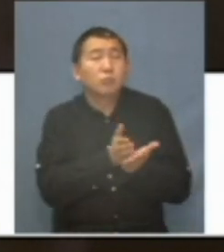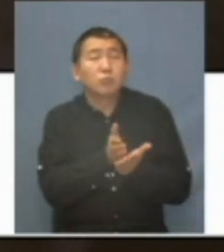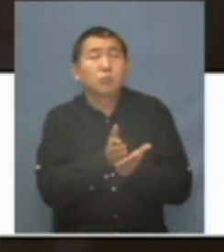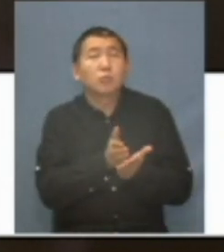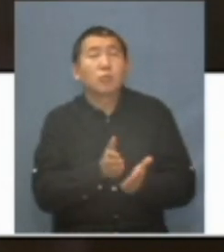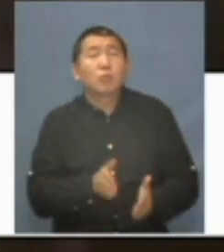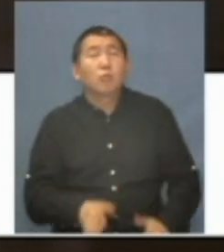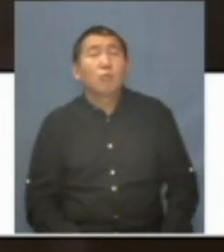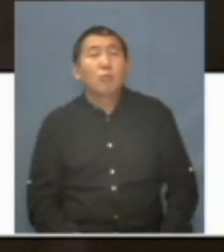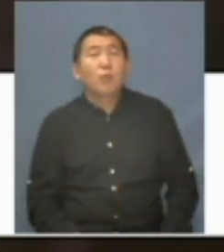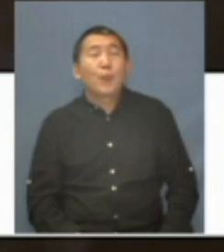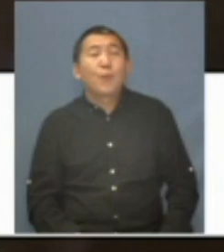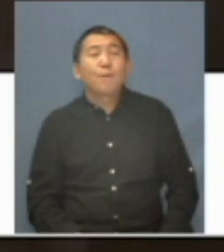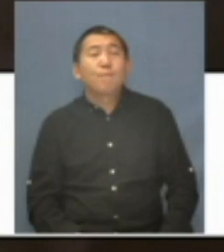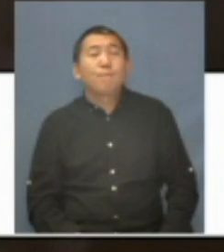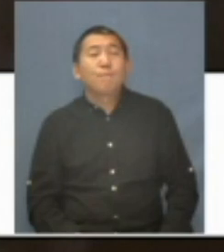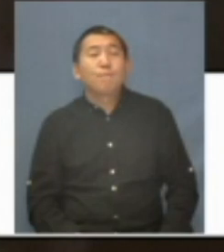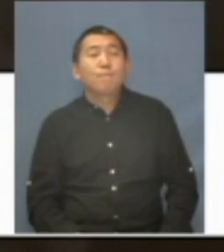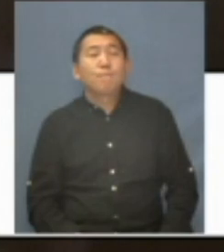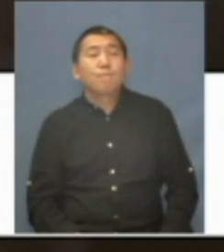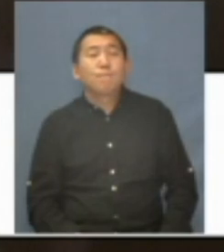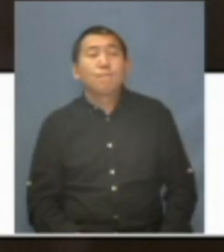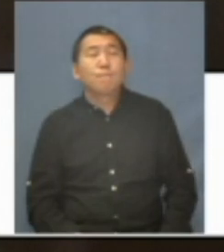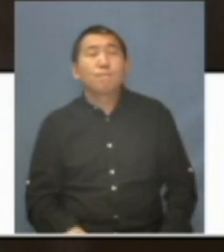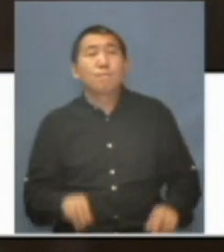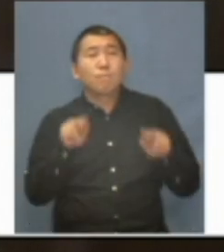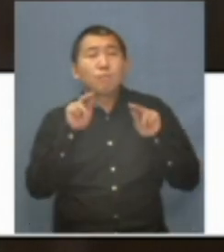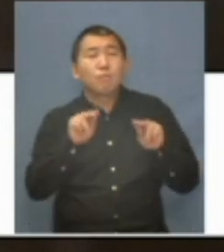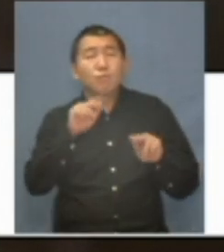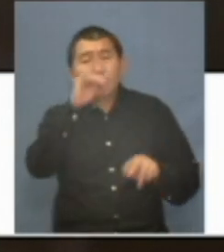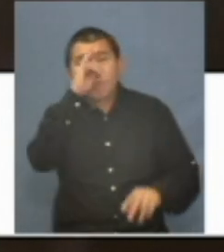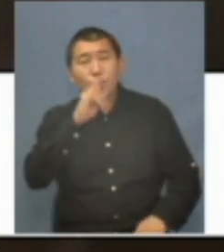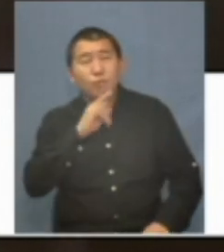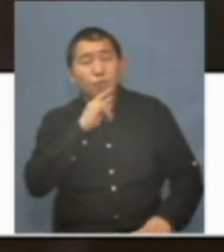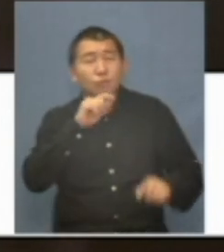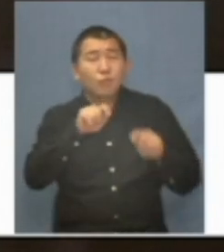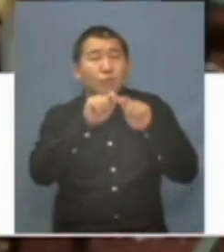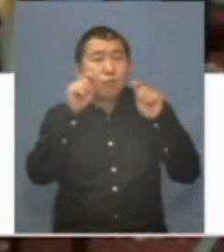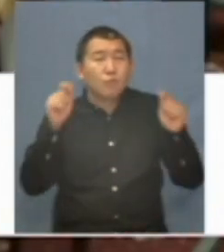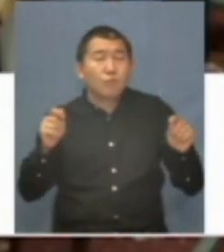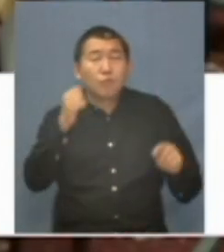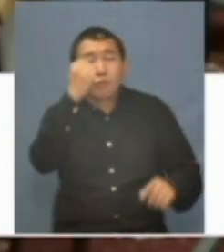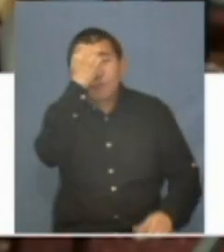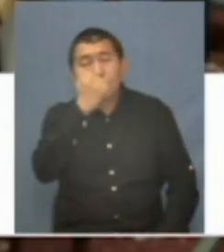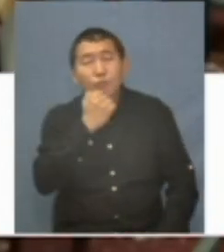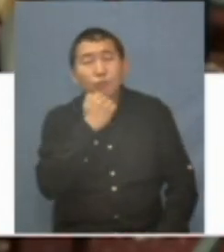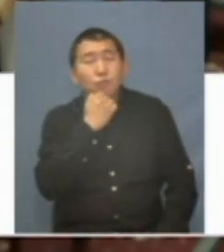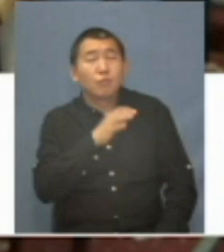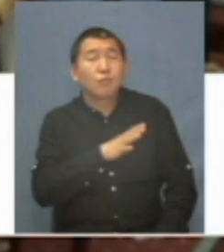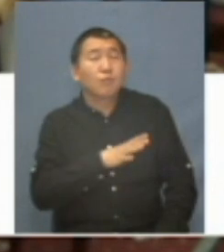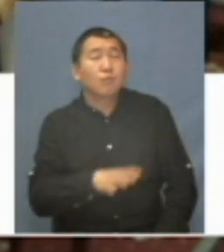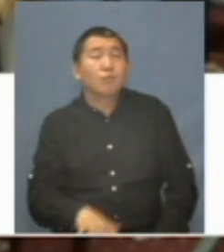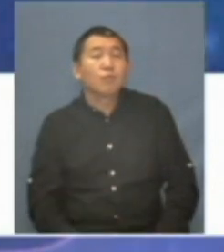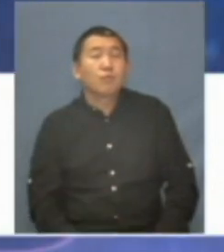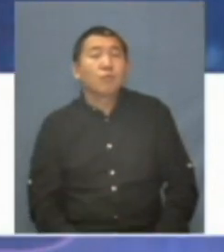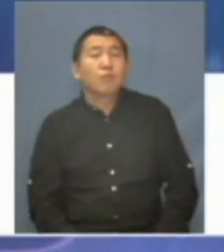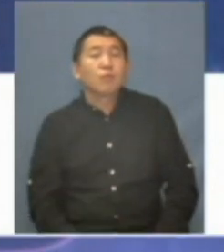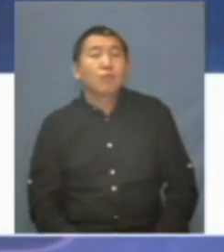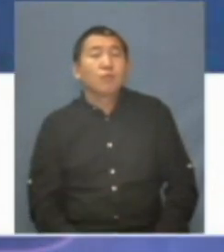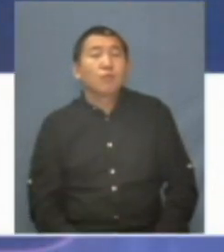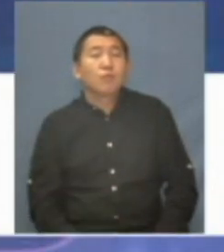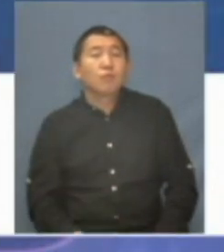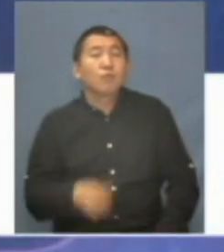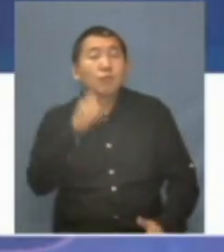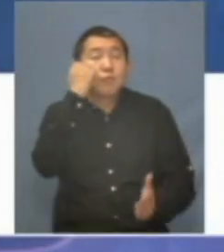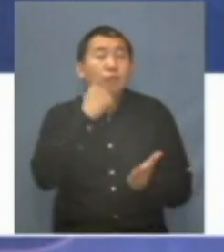сот жүйесінің қызметкеріне әділ Қазақстан құруға қосқан үлесі үшін алғыс болып табылады. Мерекелік шараға сот жүйесінің